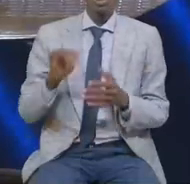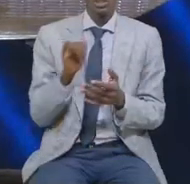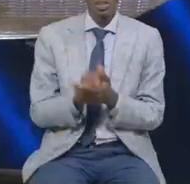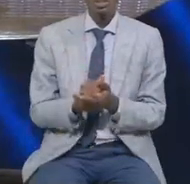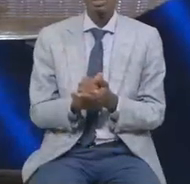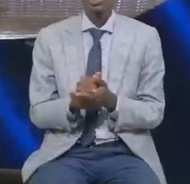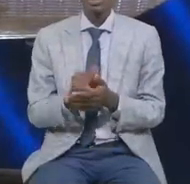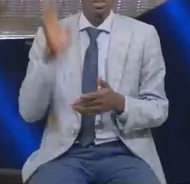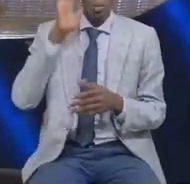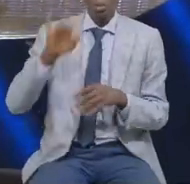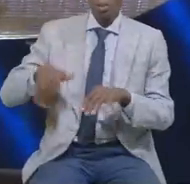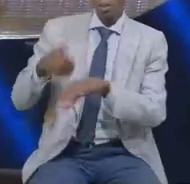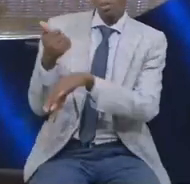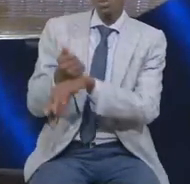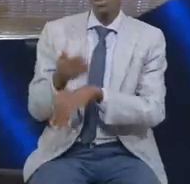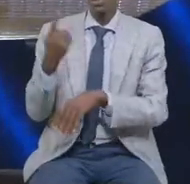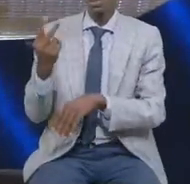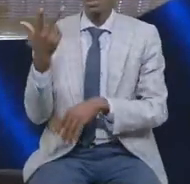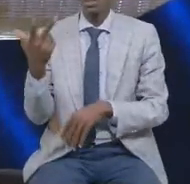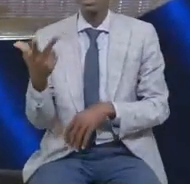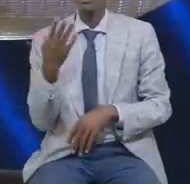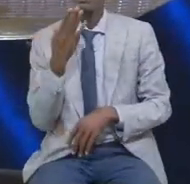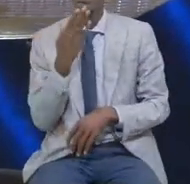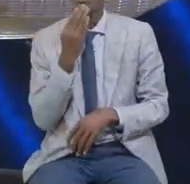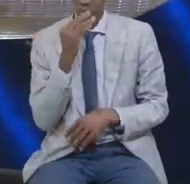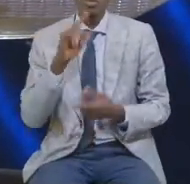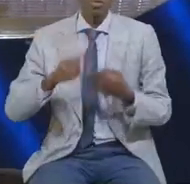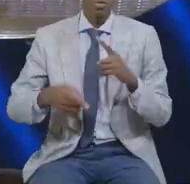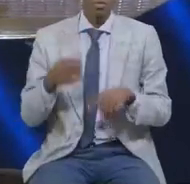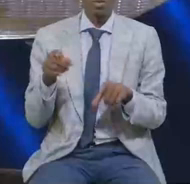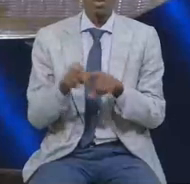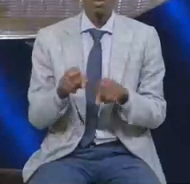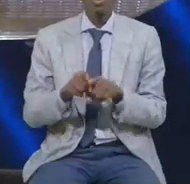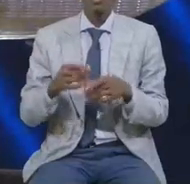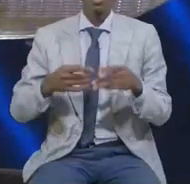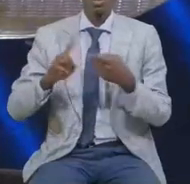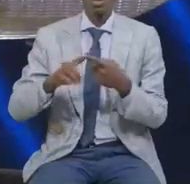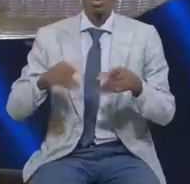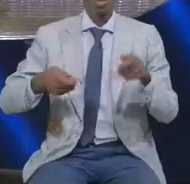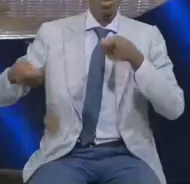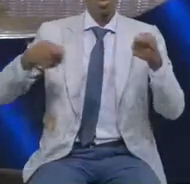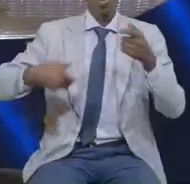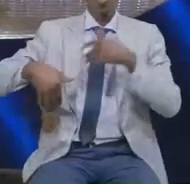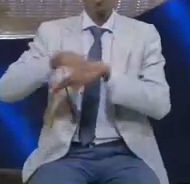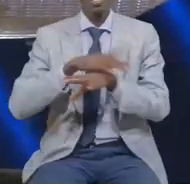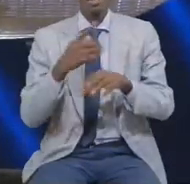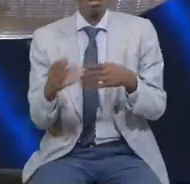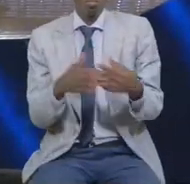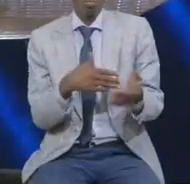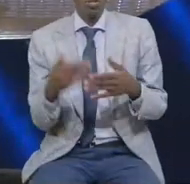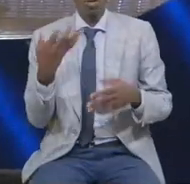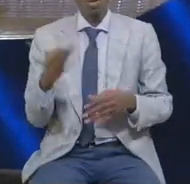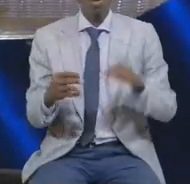l'intendance de la province de Babylone à Shadrach, Meshach et Abednego. Et